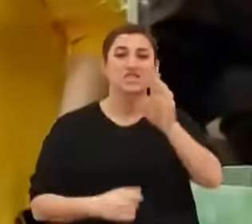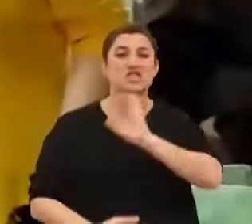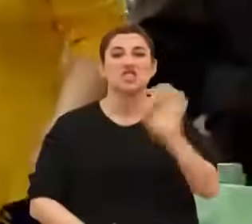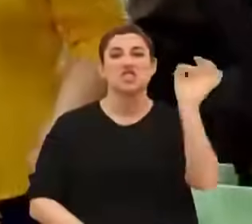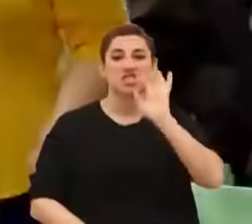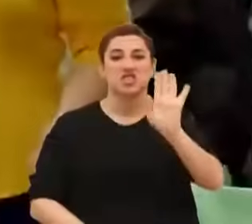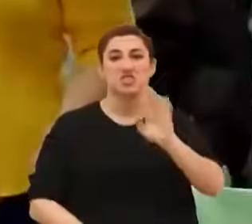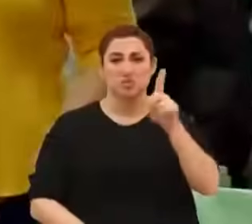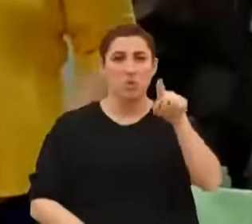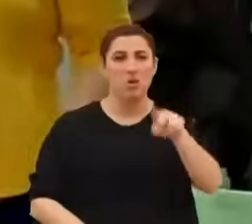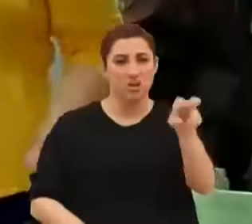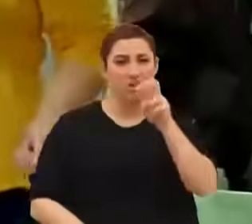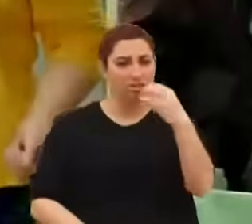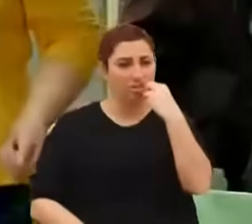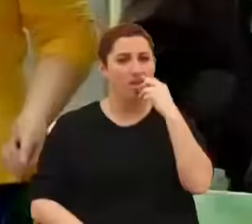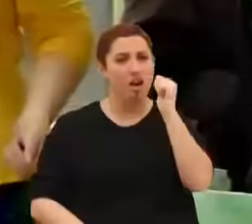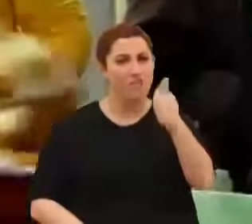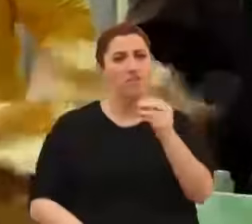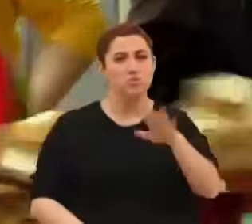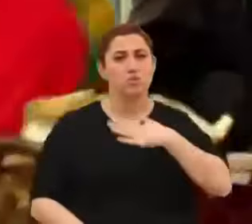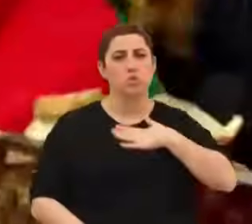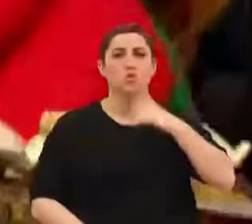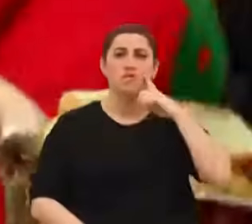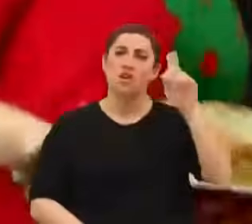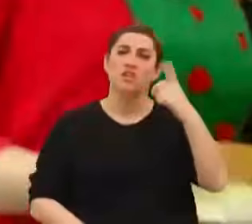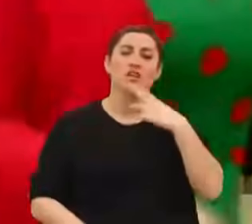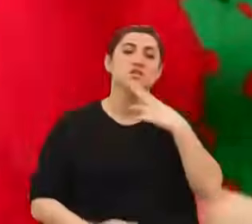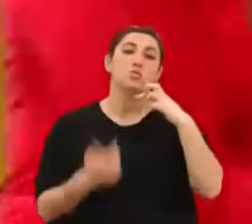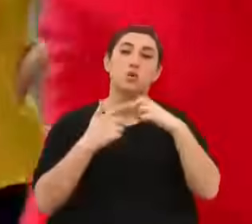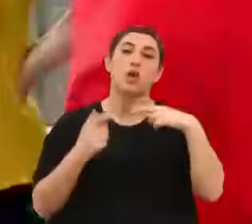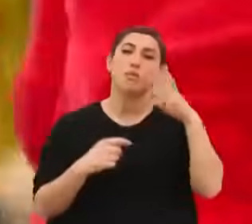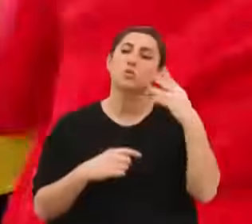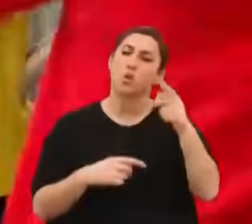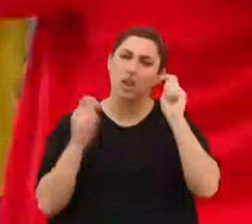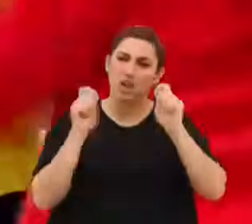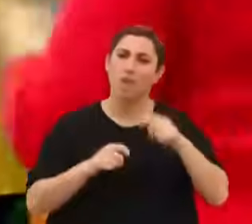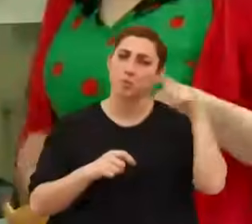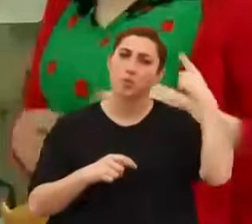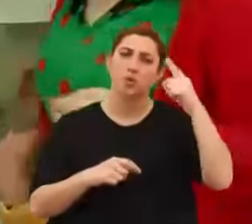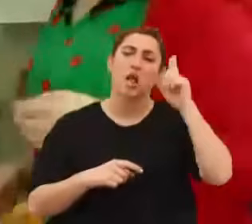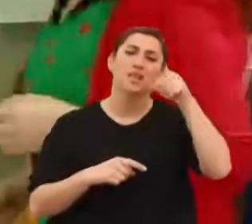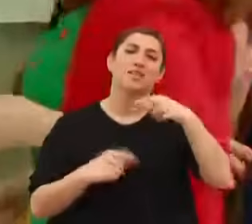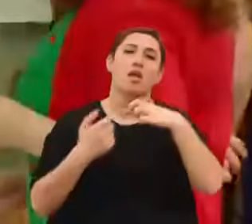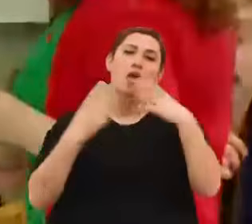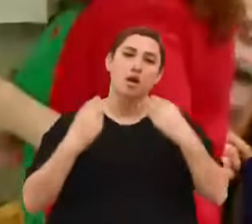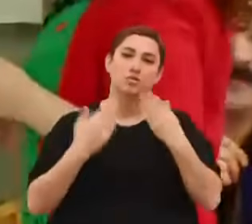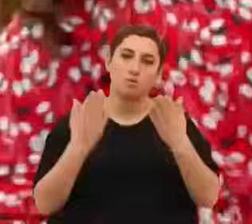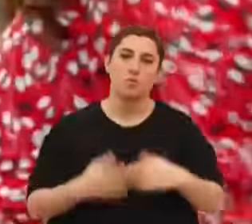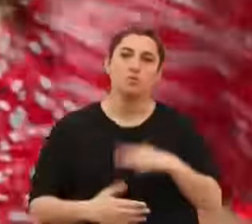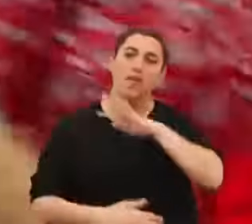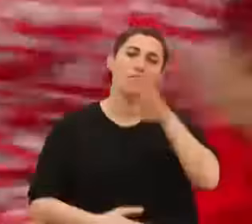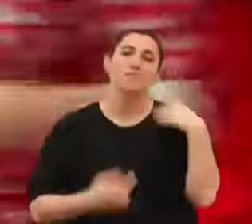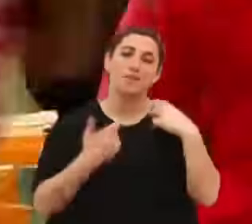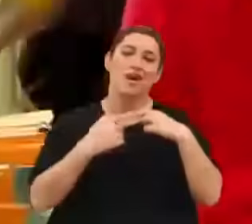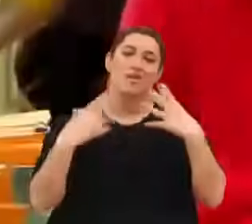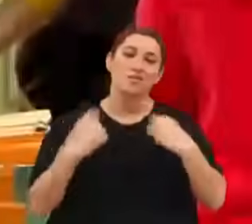hiç. Hah, bir de oralardan tırtık. Aferin çocuğum. Vallahi kız Rukiye abla. Çok iyi yaptın düşündün. Allah senden razı olsun.